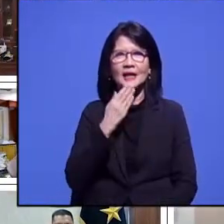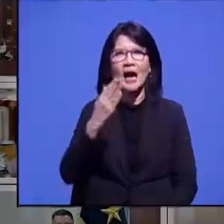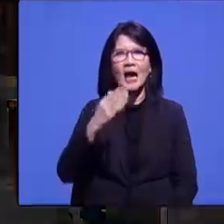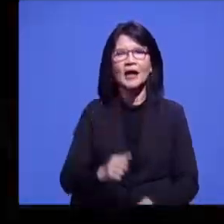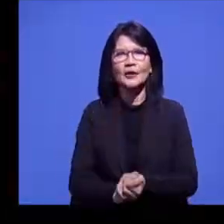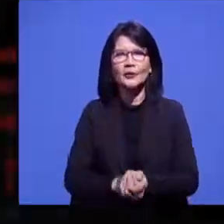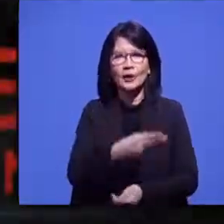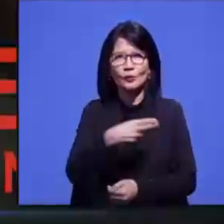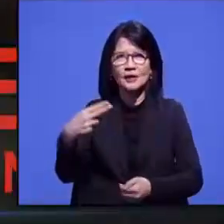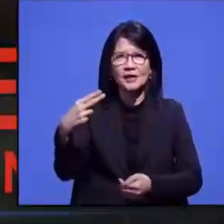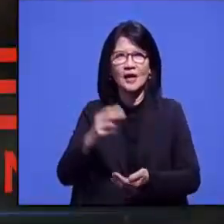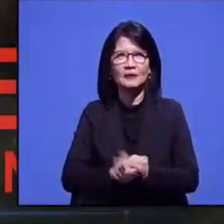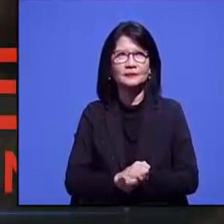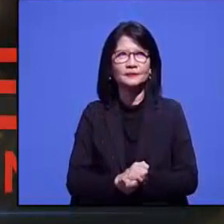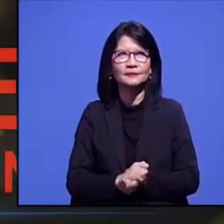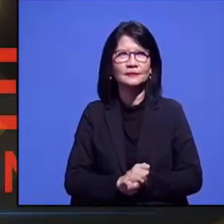negeri